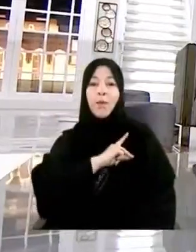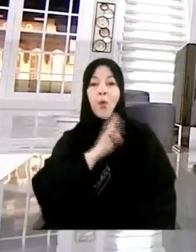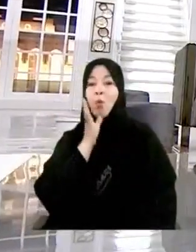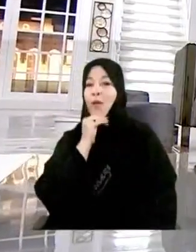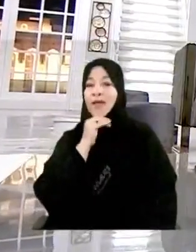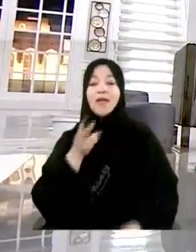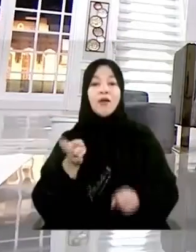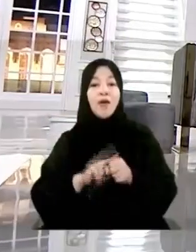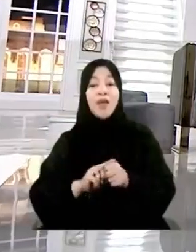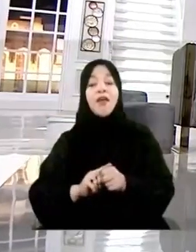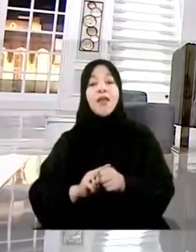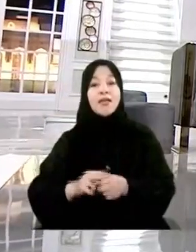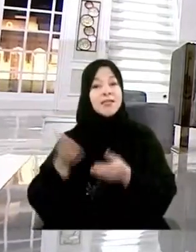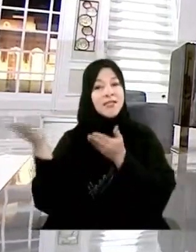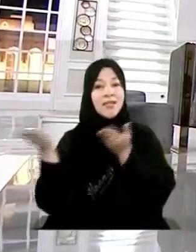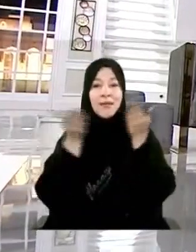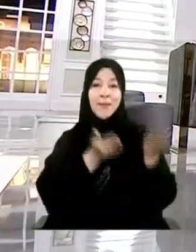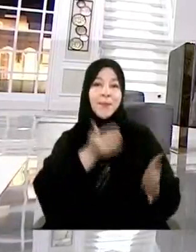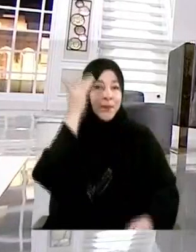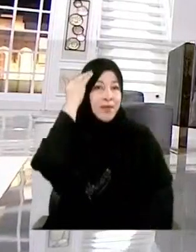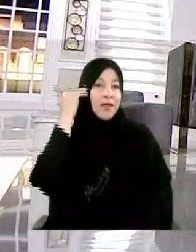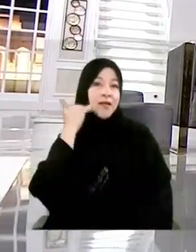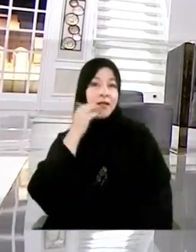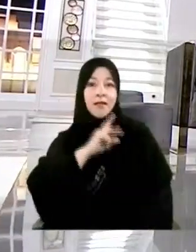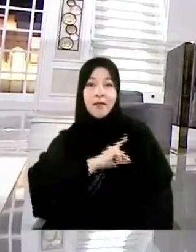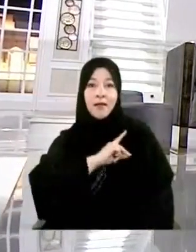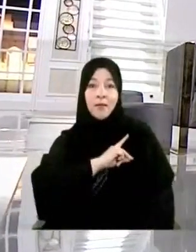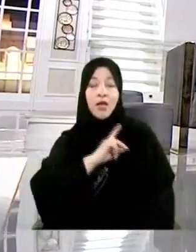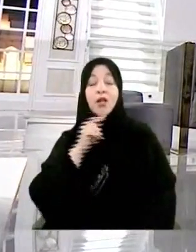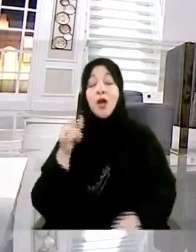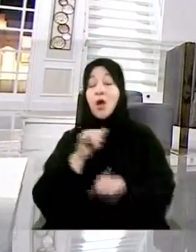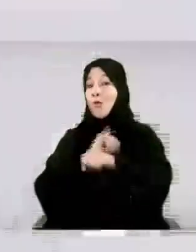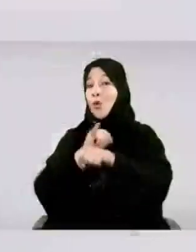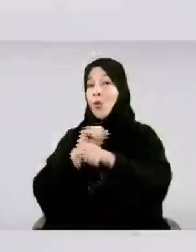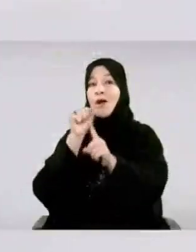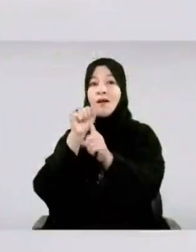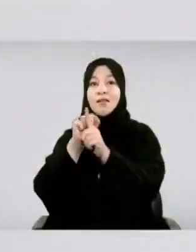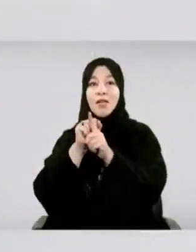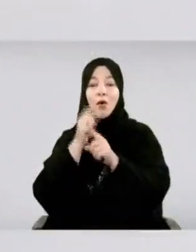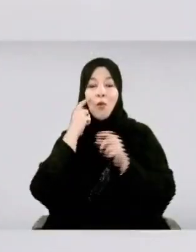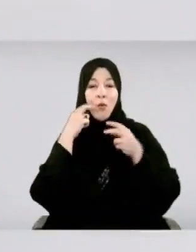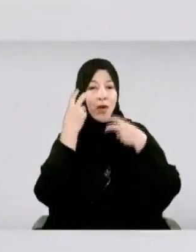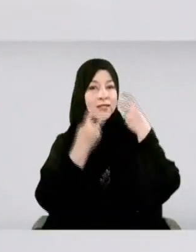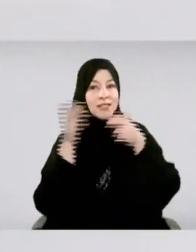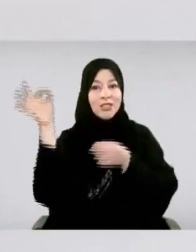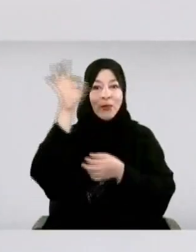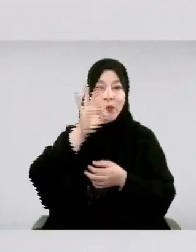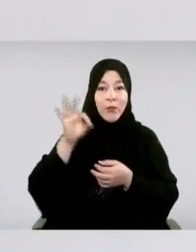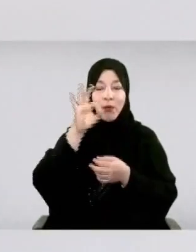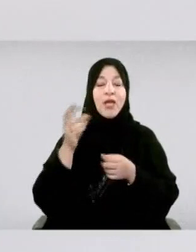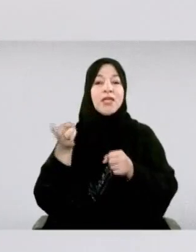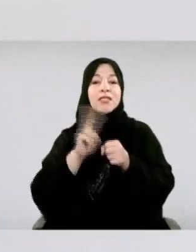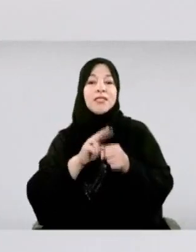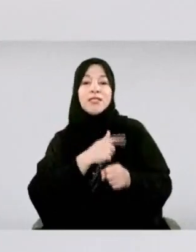وأيضا نرحب بالطالبة حبيبة بنت محمد الحنظلية صاحبة مشروع بديل آمن لمكافحة بعوضتي أنفلس والزاعجة